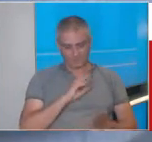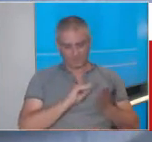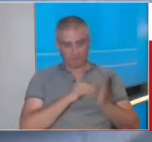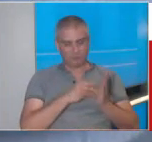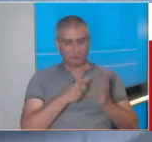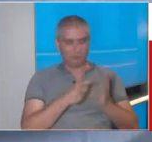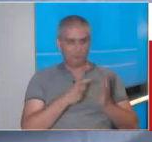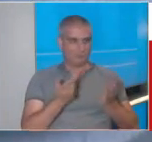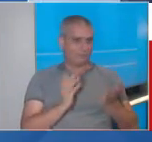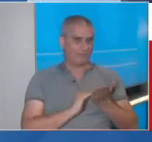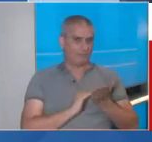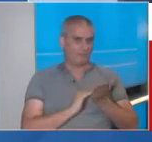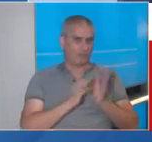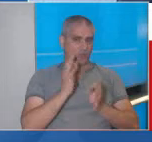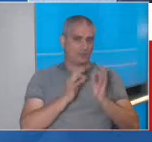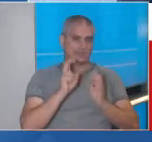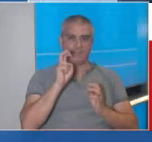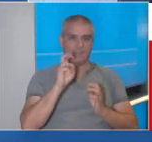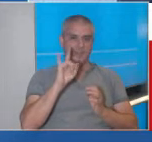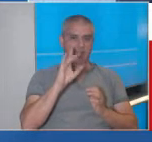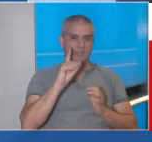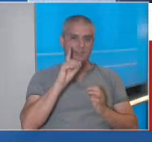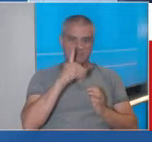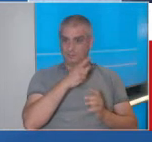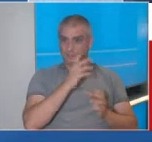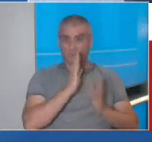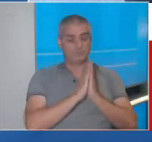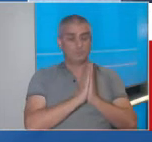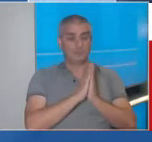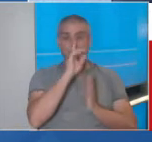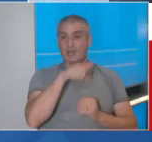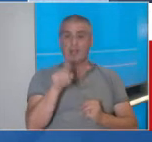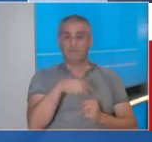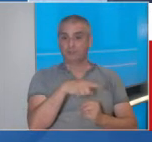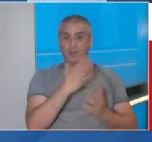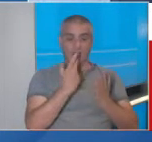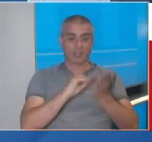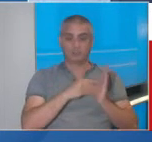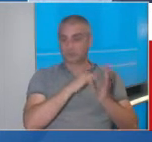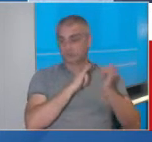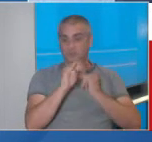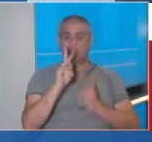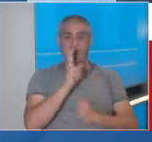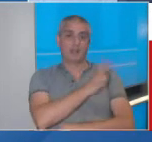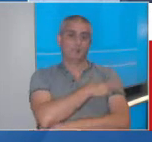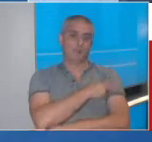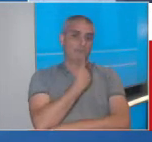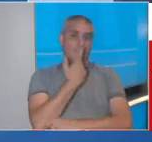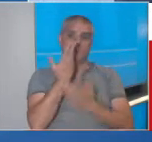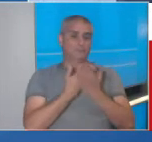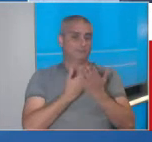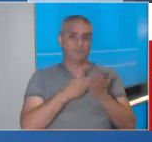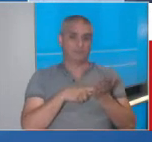החשבוניות, אז לפחות עורך דין עמית חדד, פרקליטו של נתניהו, ביקש לפסול את החשבוניות שהביאה קליין למשטרה, בטענה